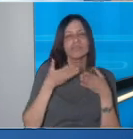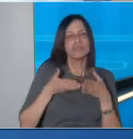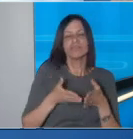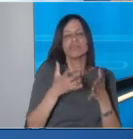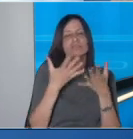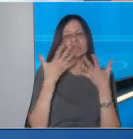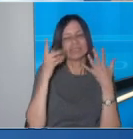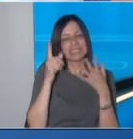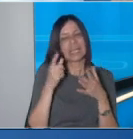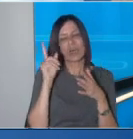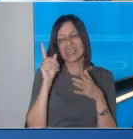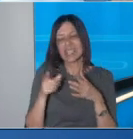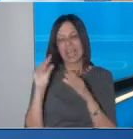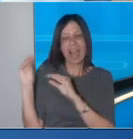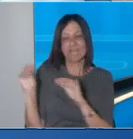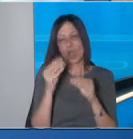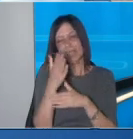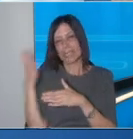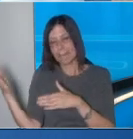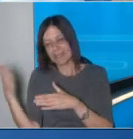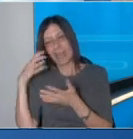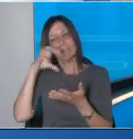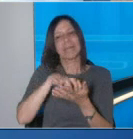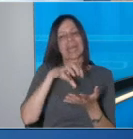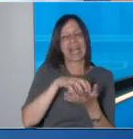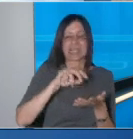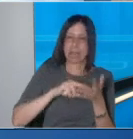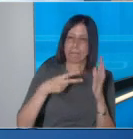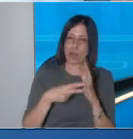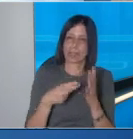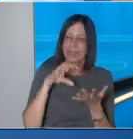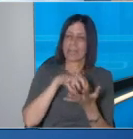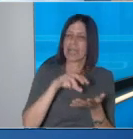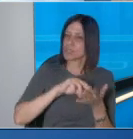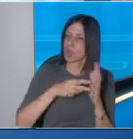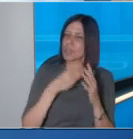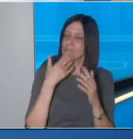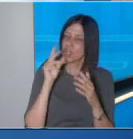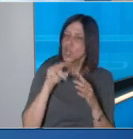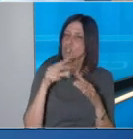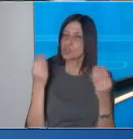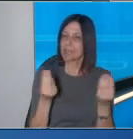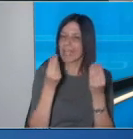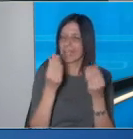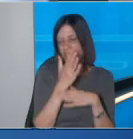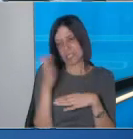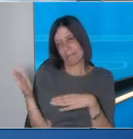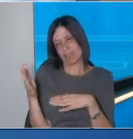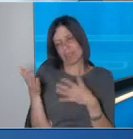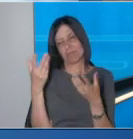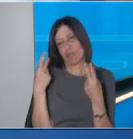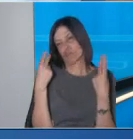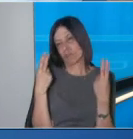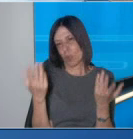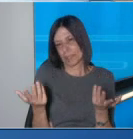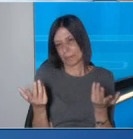לעבור מהימין למרכז הפוליטי, שאגב, המרכז הפוליטי בישראל, יש בו מרכיבי ימין מאוד